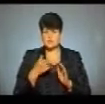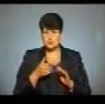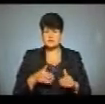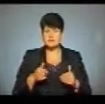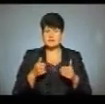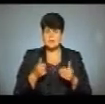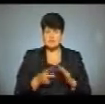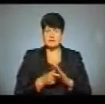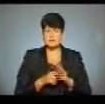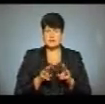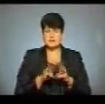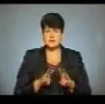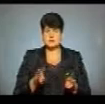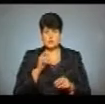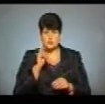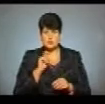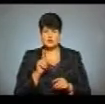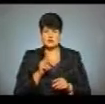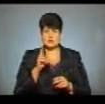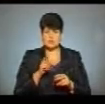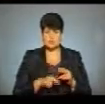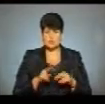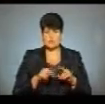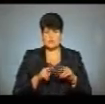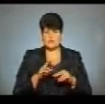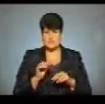зверталася до Кабінету міністрів України щодо завершення